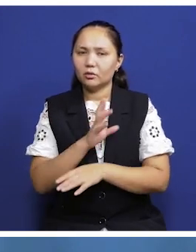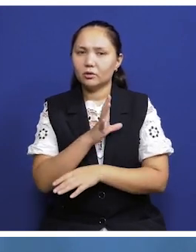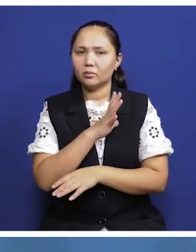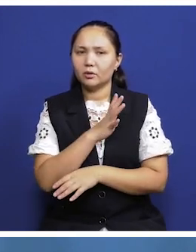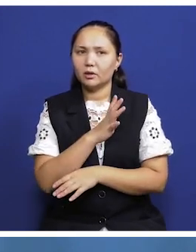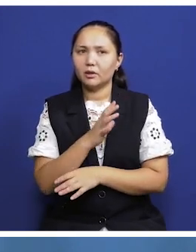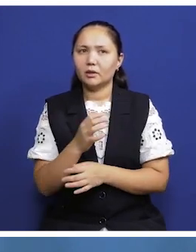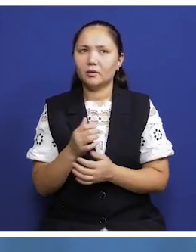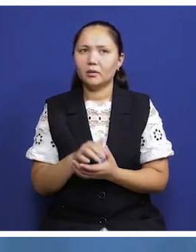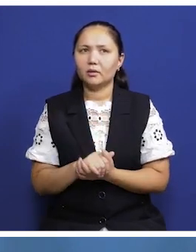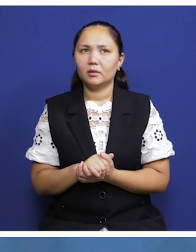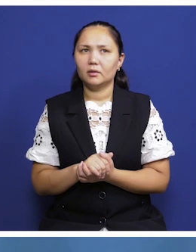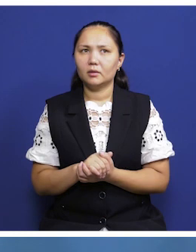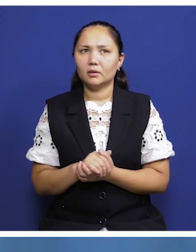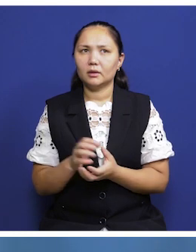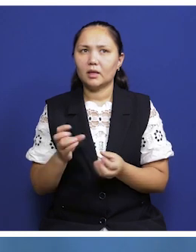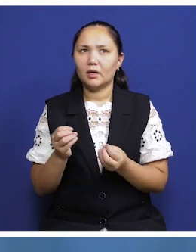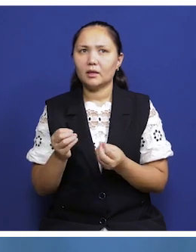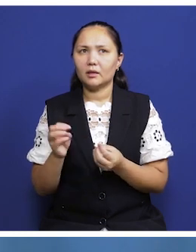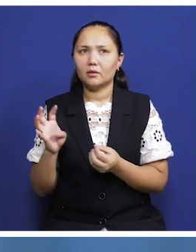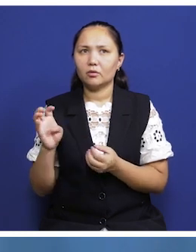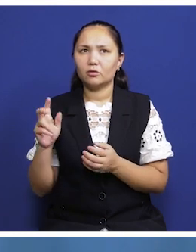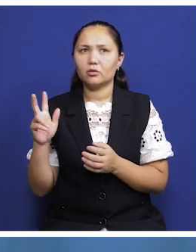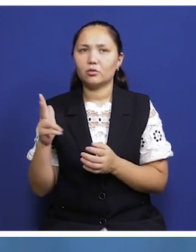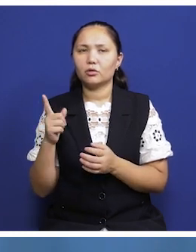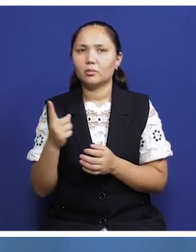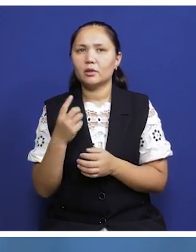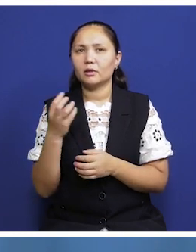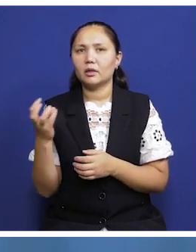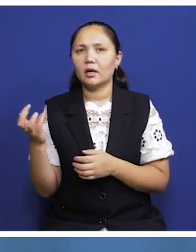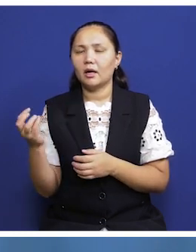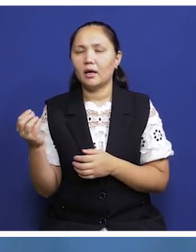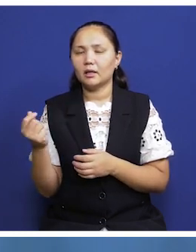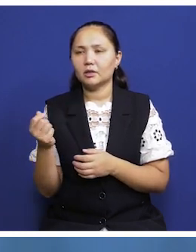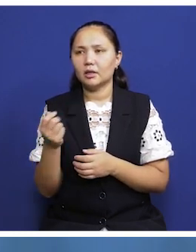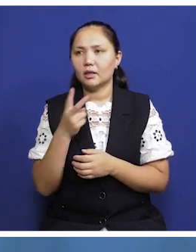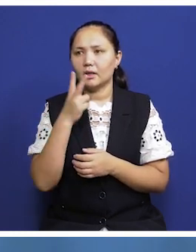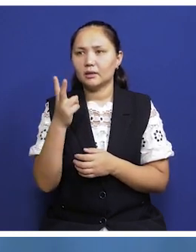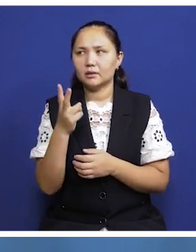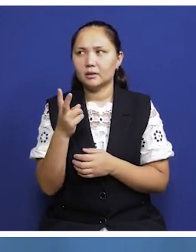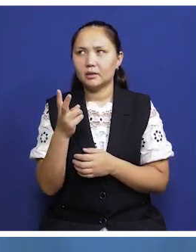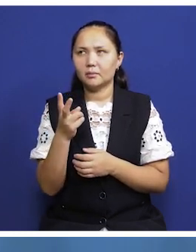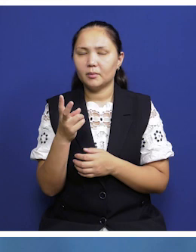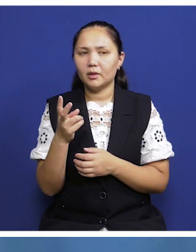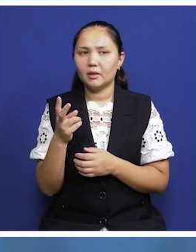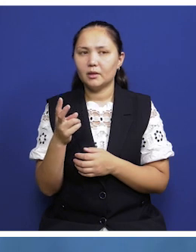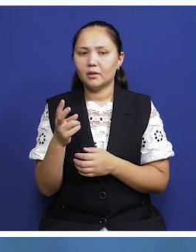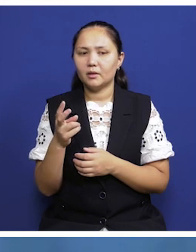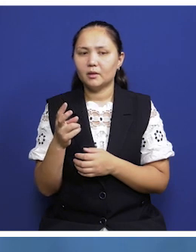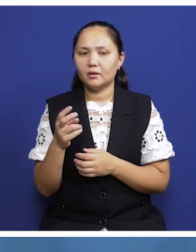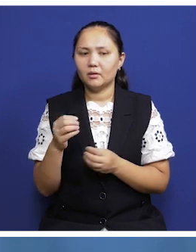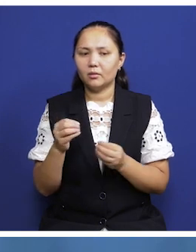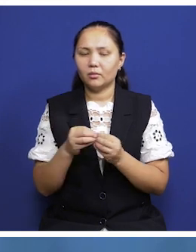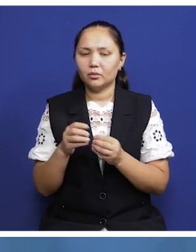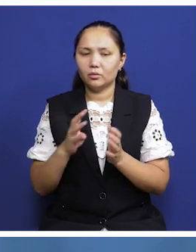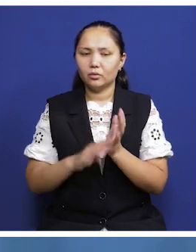жүргізілуде. Сонымен бірге қосымша 431 миллион теңге қарастырылып, 10 елді мекендегі 19 көшеге